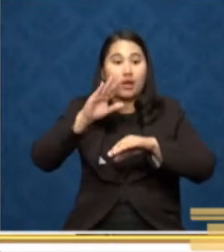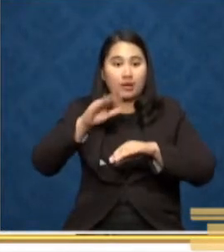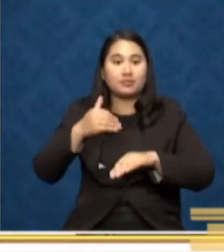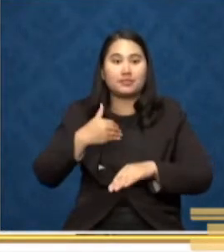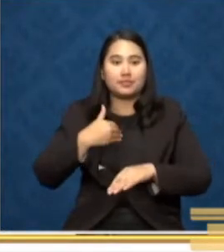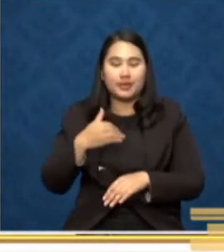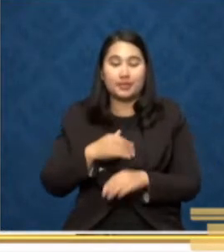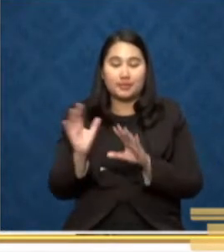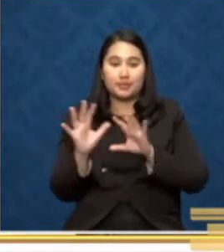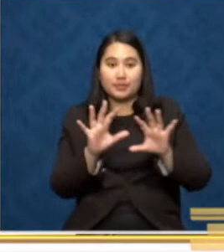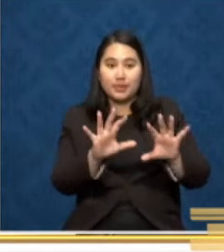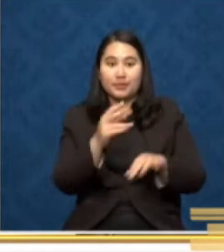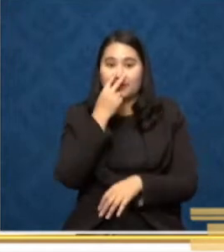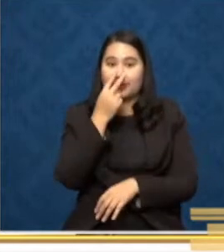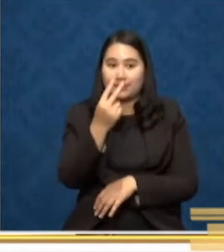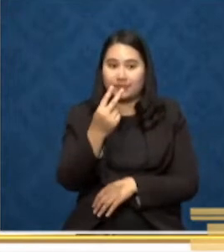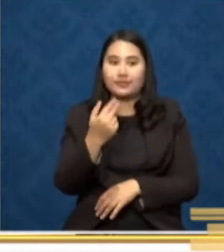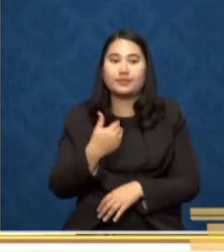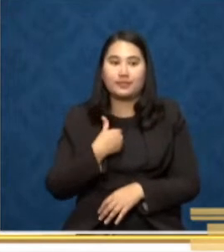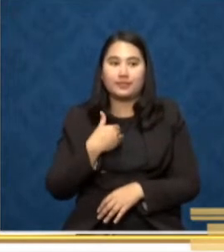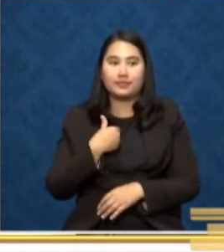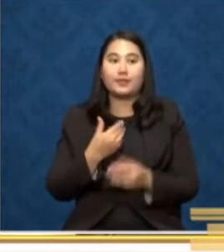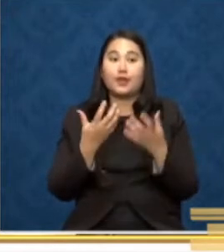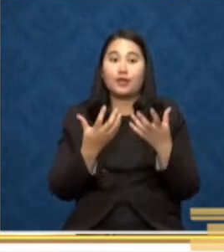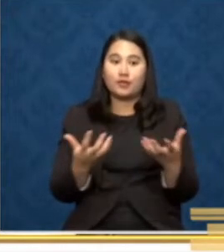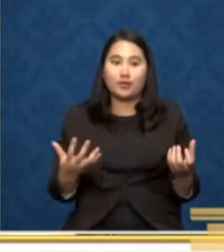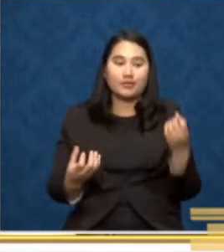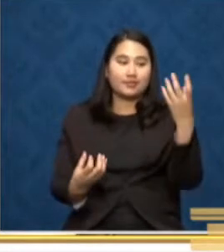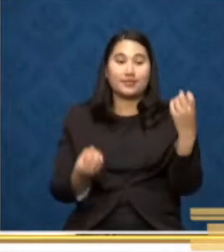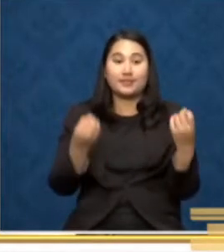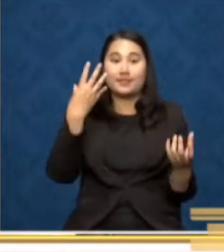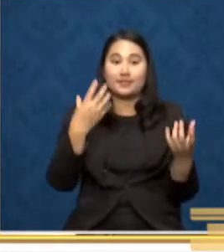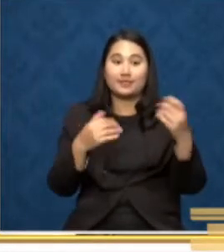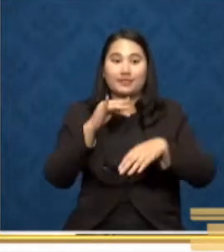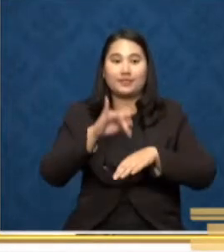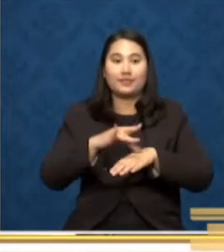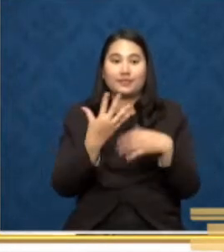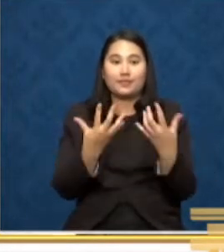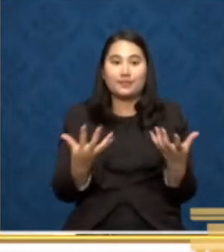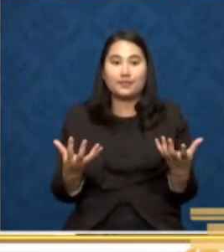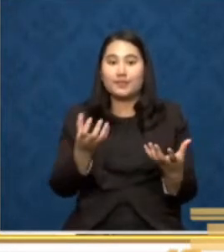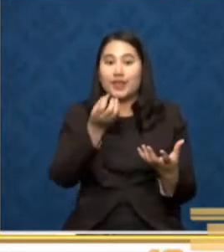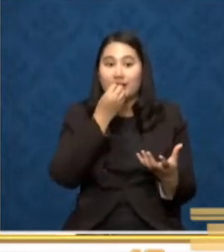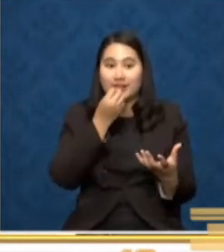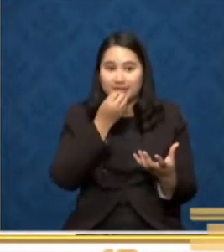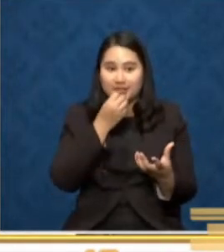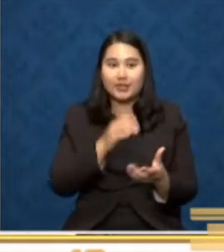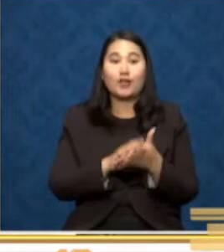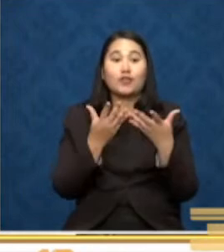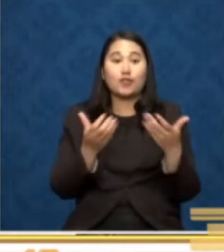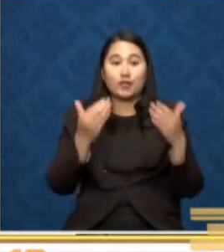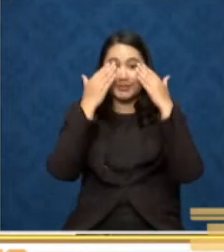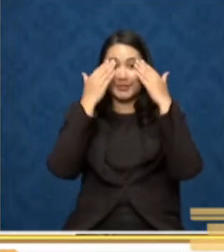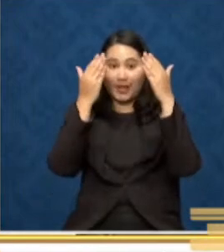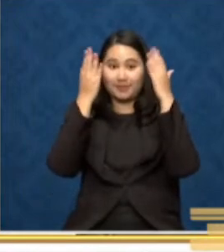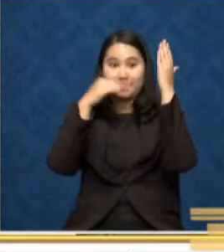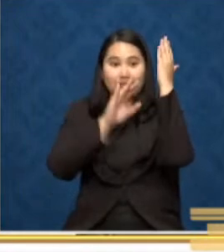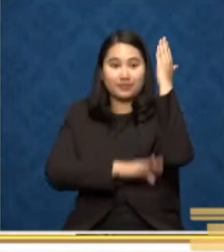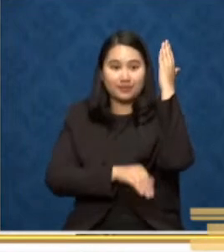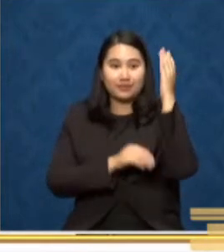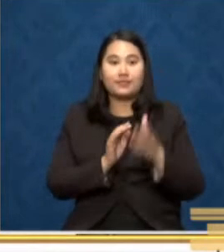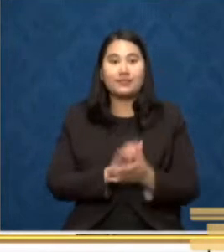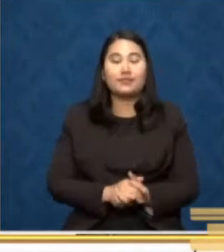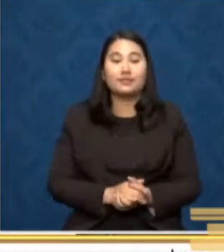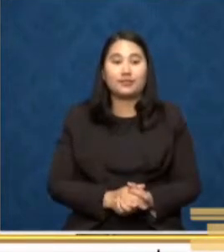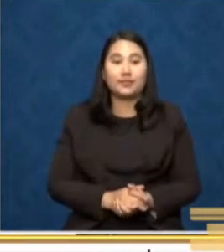พื่อมาชมในเรื่องของทรัพยากรธรรมชาติและมาทานอาหารฮาลาลนะครับที่พื้นที่แห่งนี้ฉะ